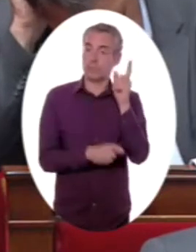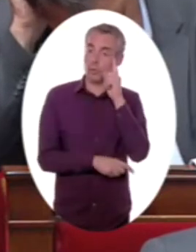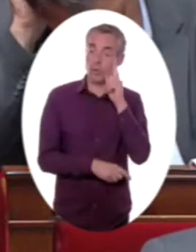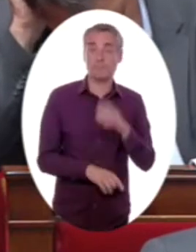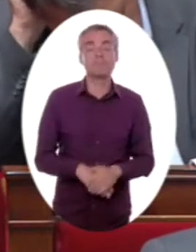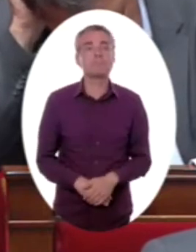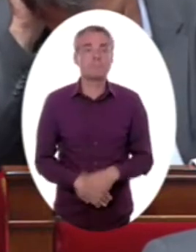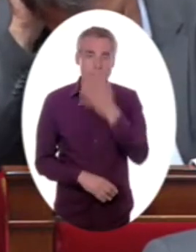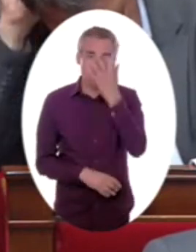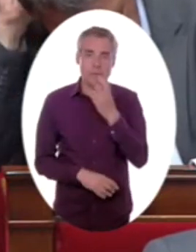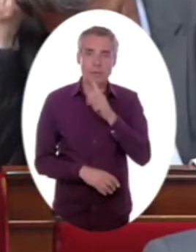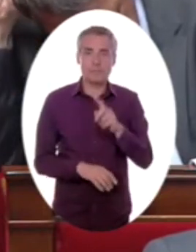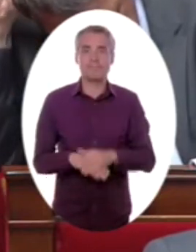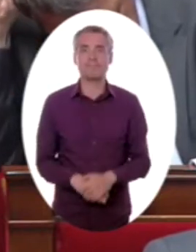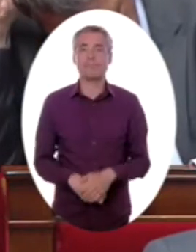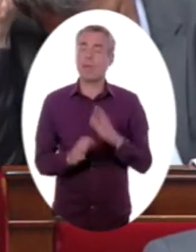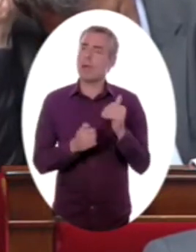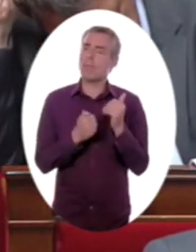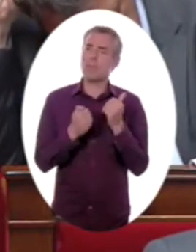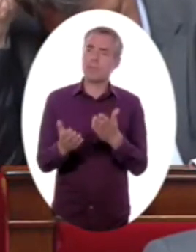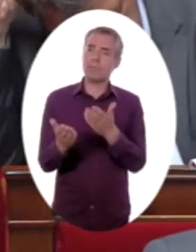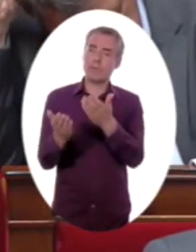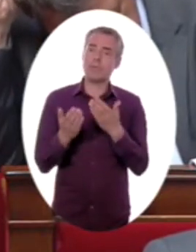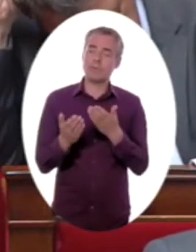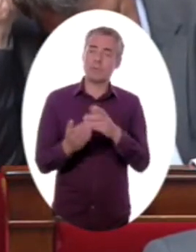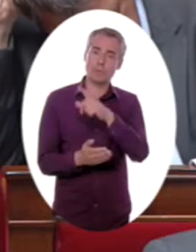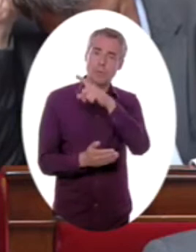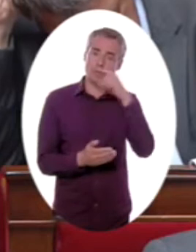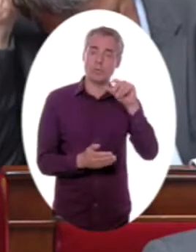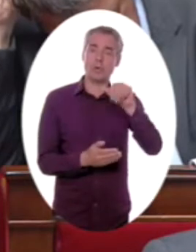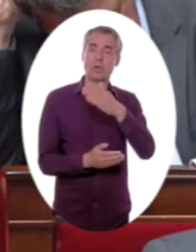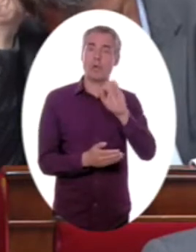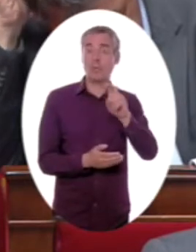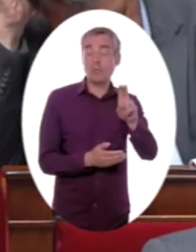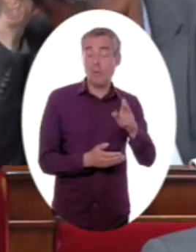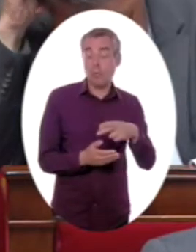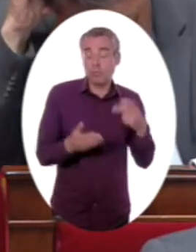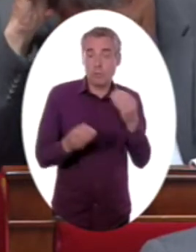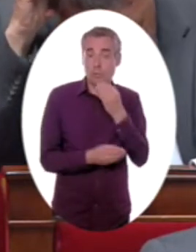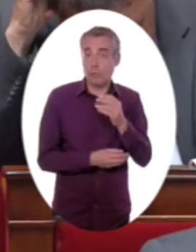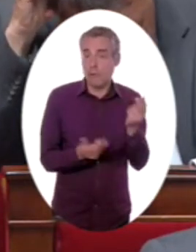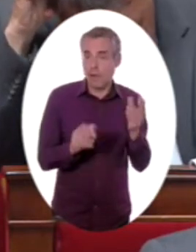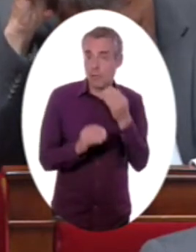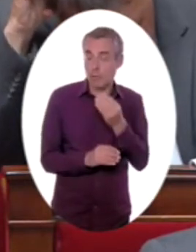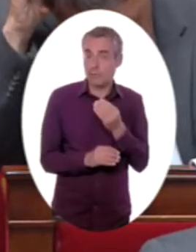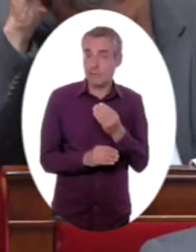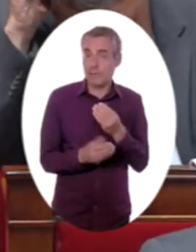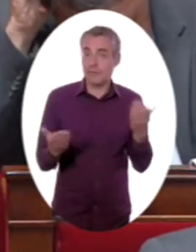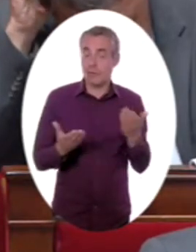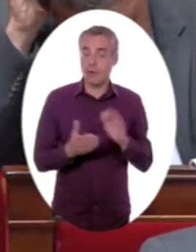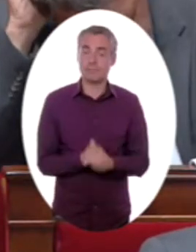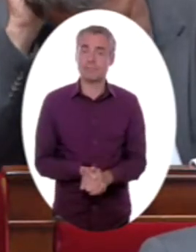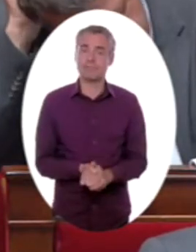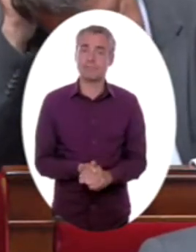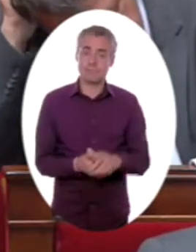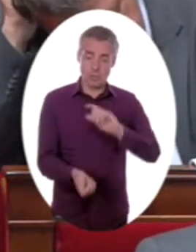pas sérieux. La proposition d'Elia Bou est consensuelle. C'est une modification qui